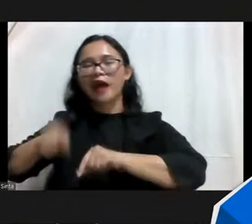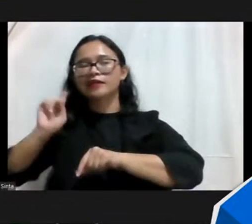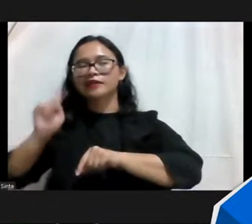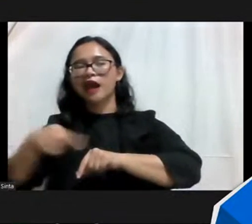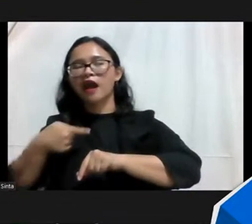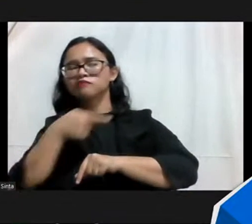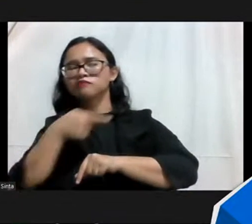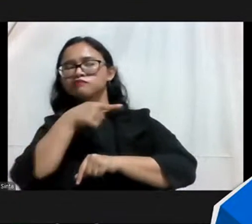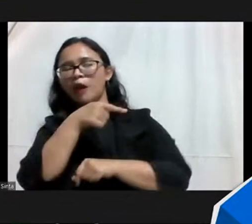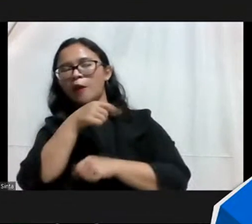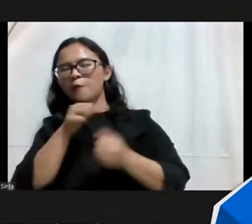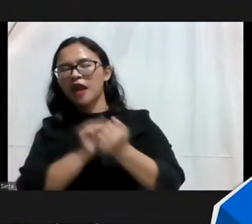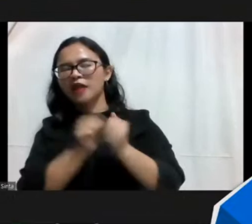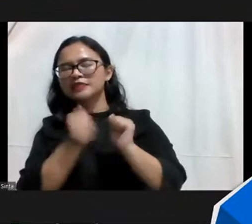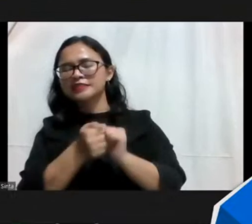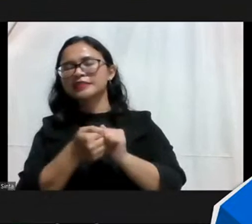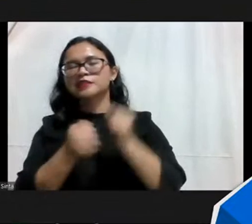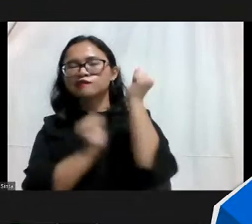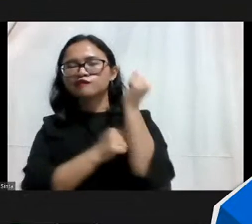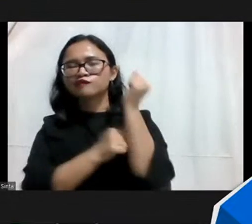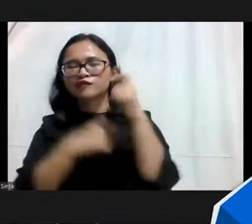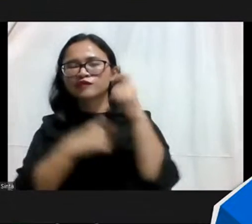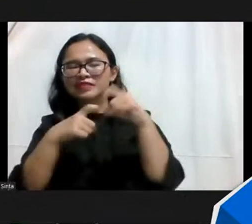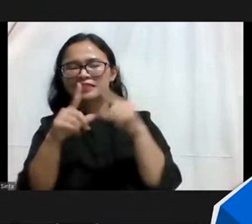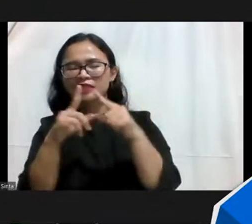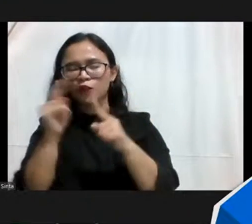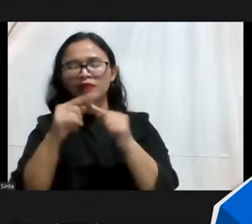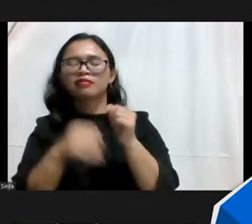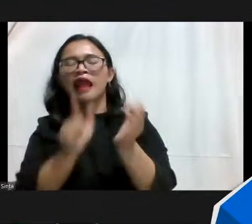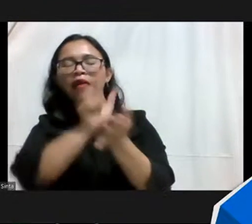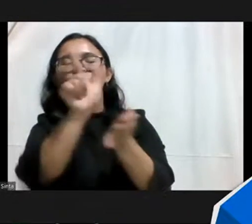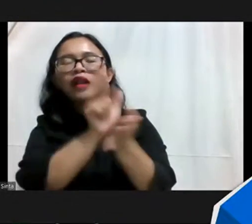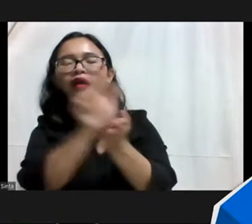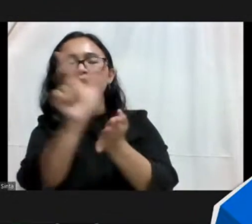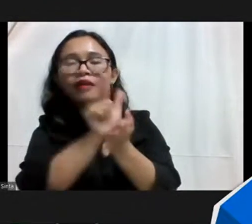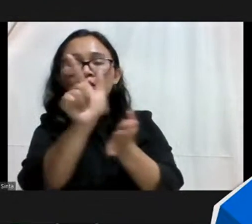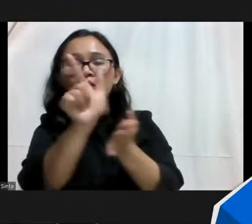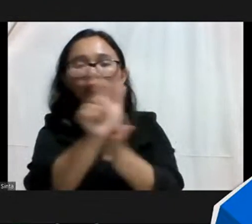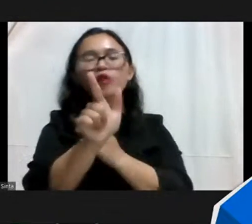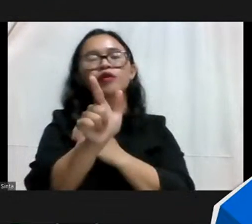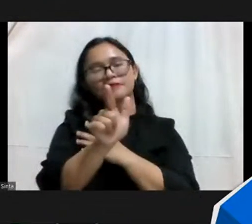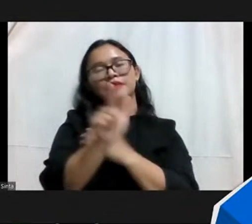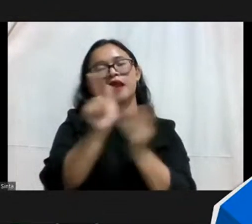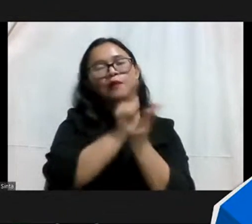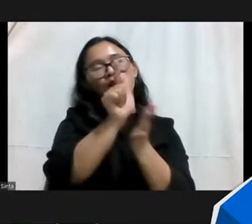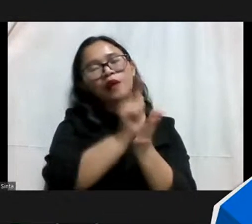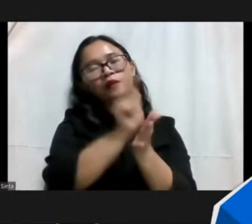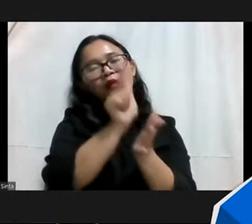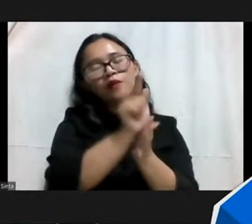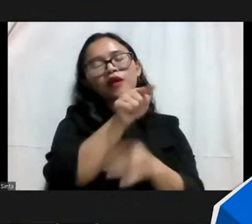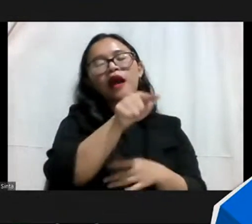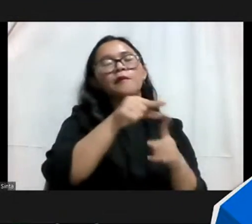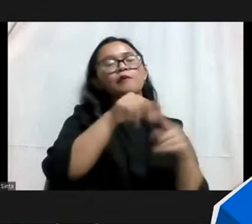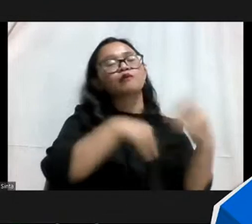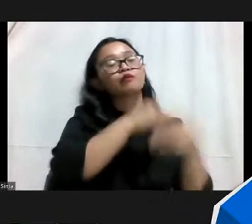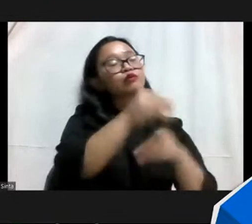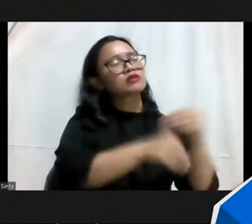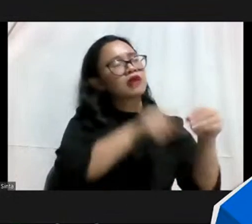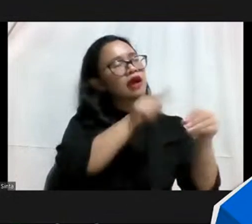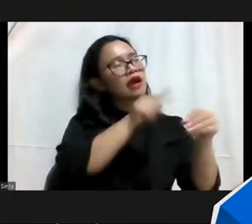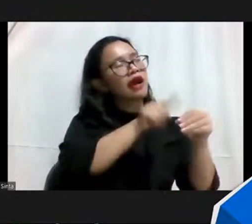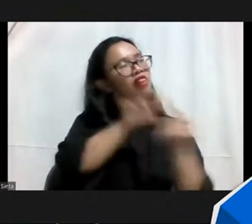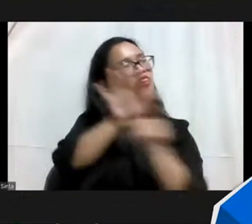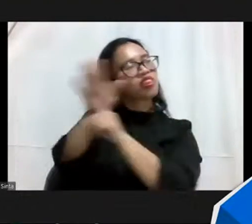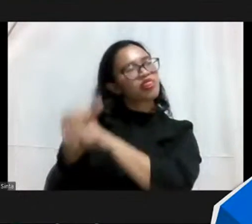kebun sawit atau konsumen dan lain-lain eh itu diarahkan atau diminta agar pihak perusahaan itu tidak melakukan kriminalisasi